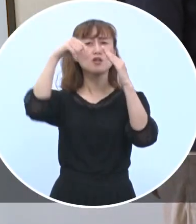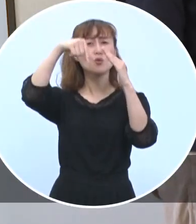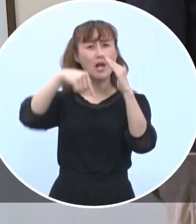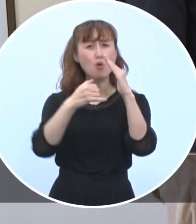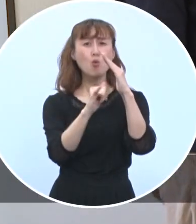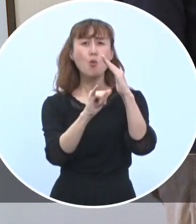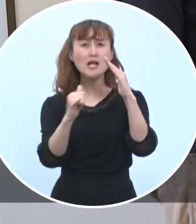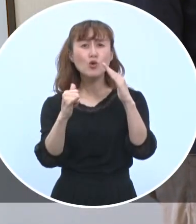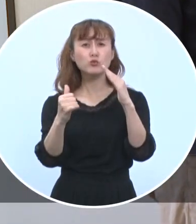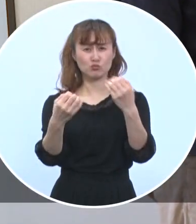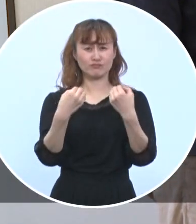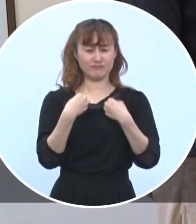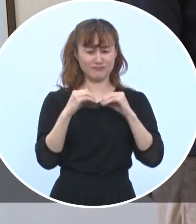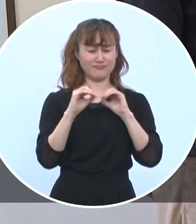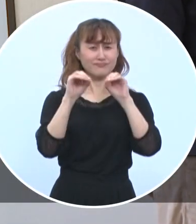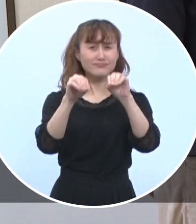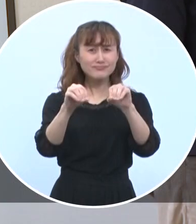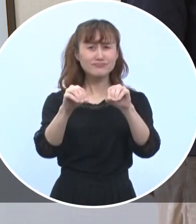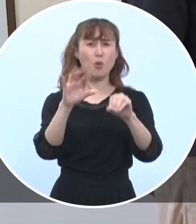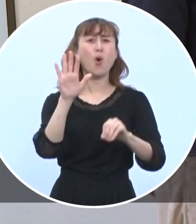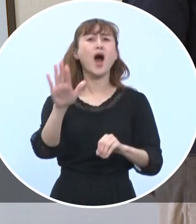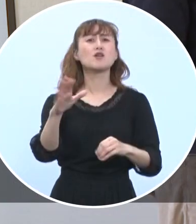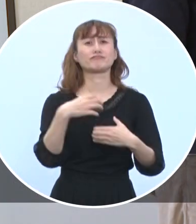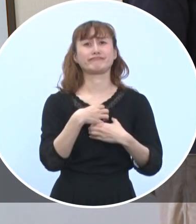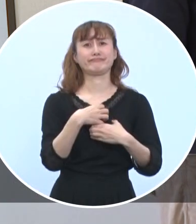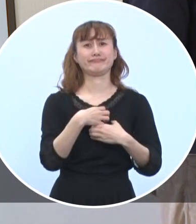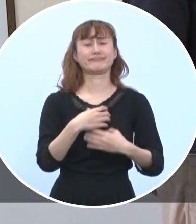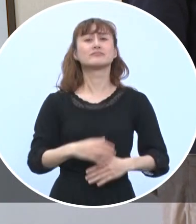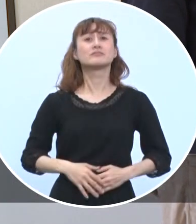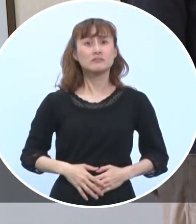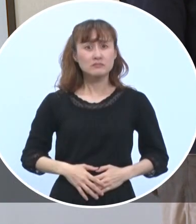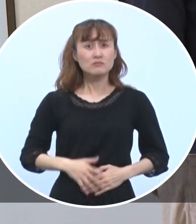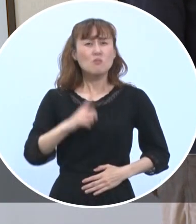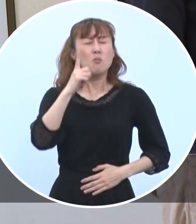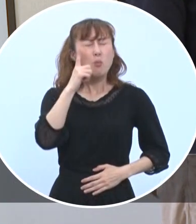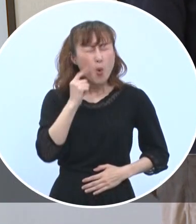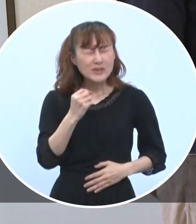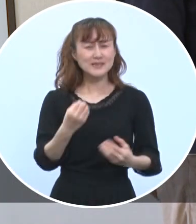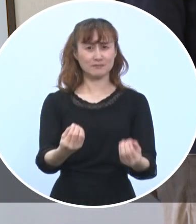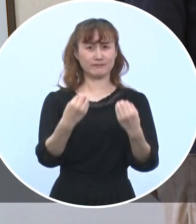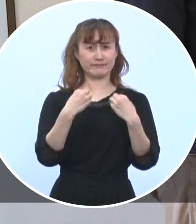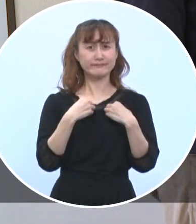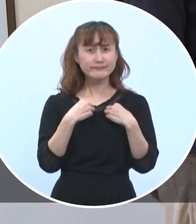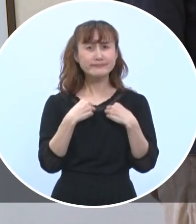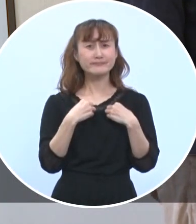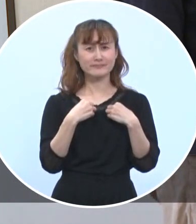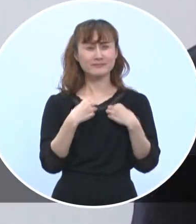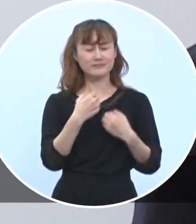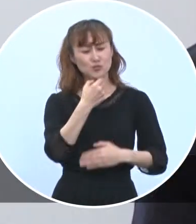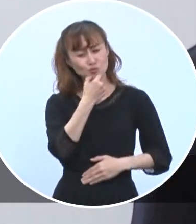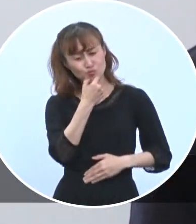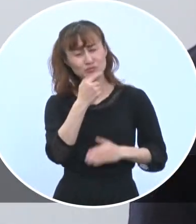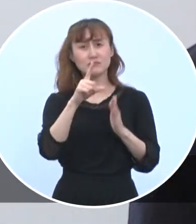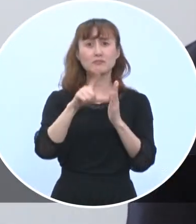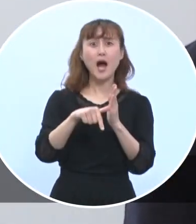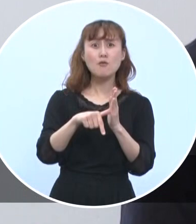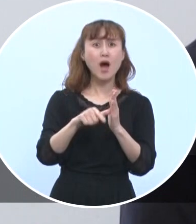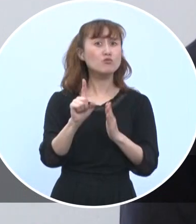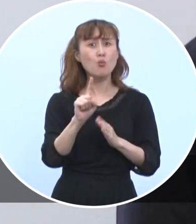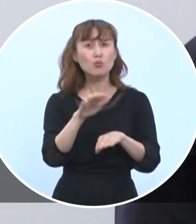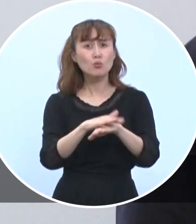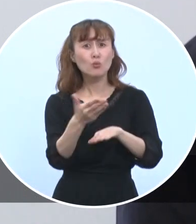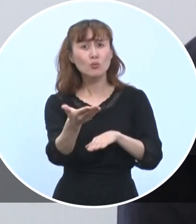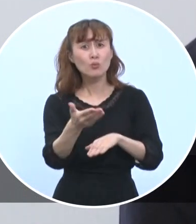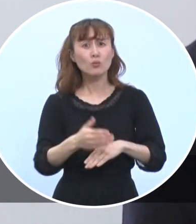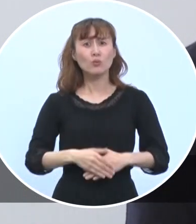家族が感染、もしくは感染が疑われる症状がある場合はどうしたらよいでしょう。 まず感